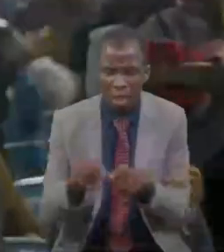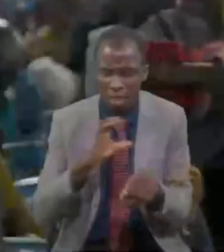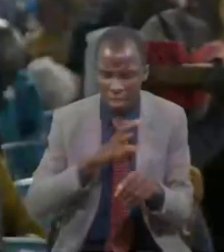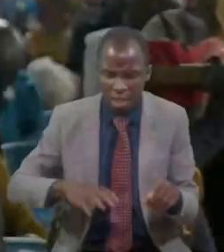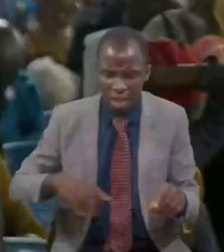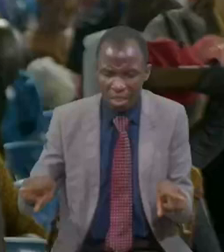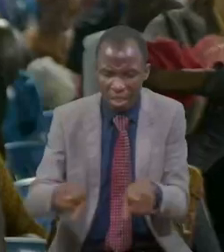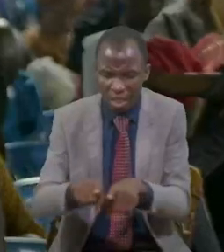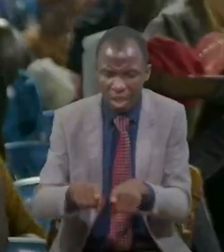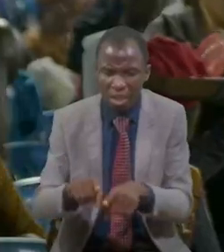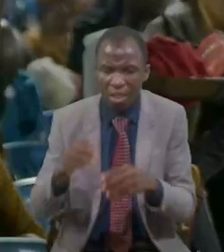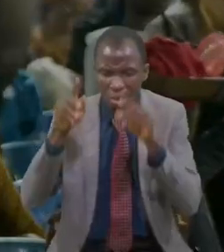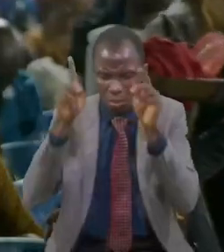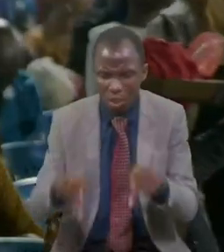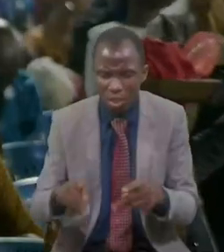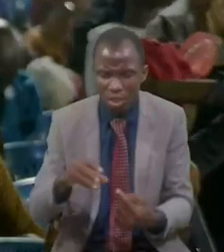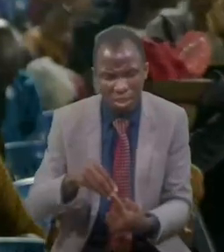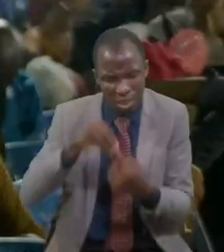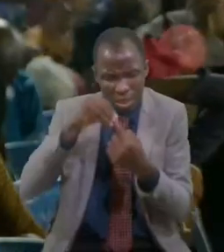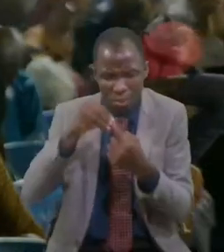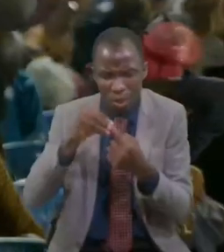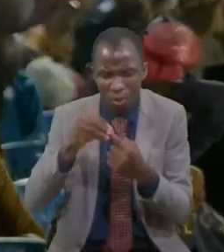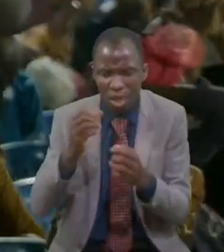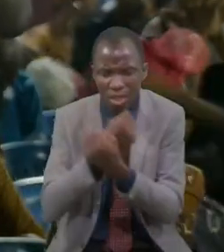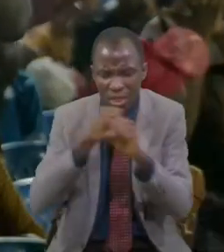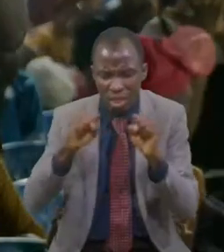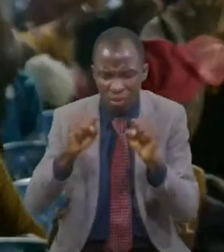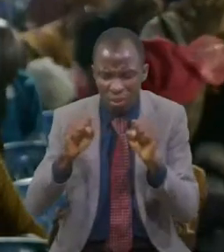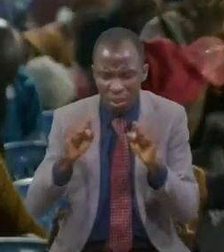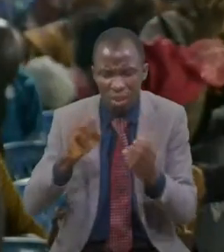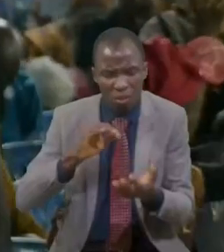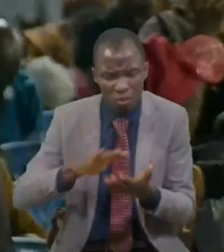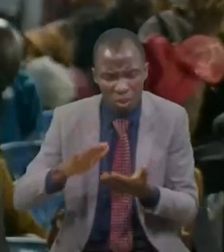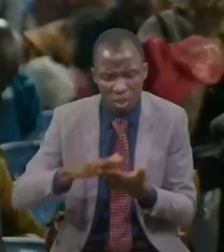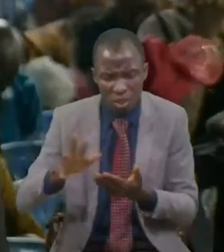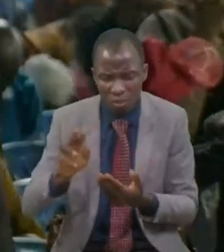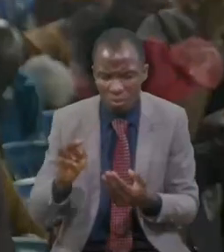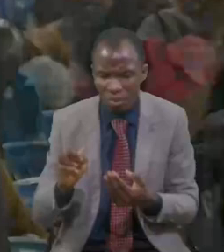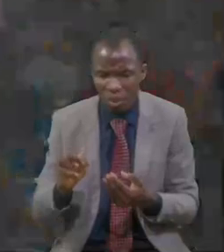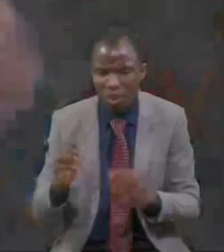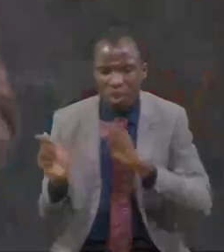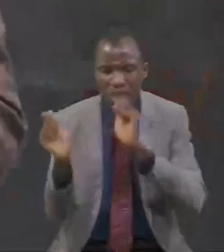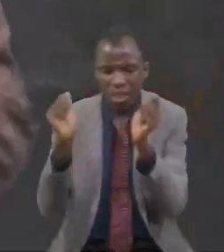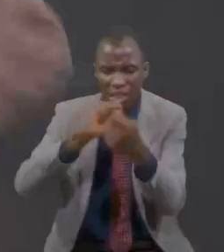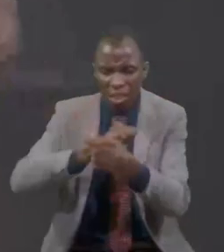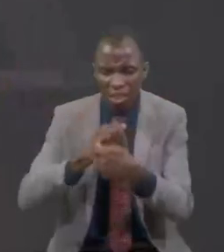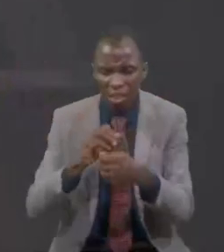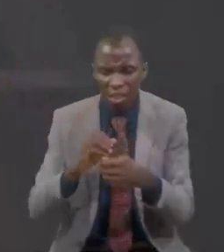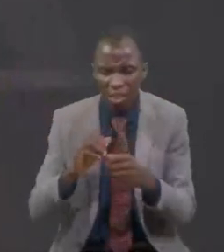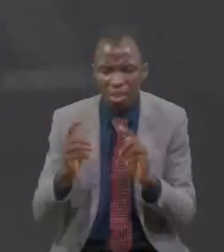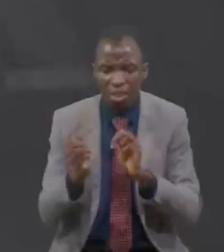personnes qui ressemblent à Christ sauv particulière changer